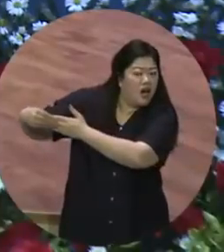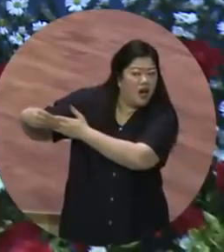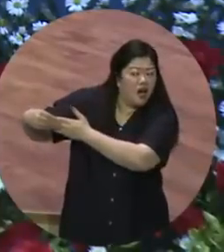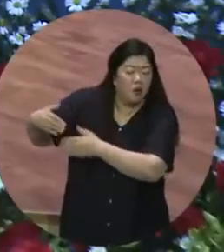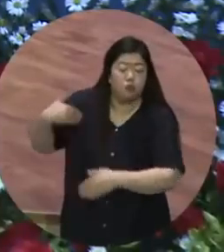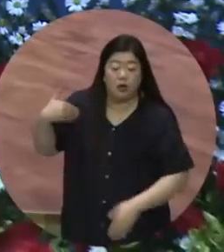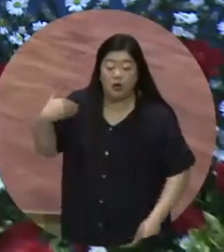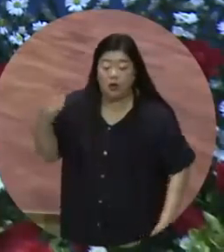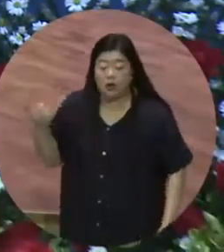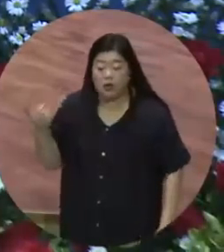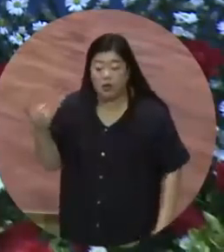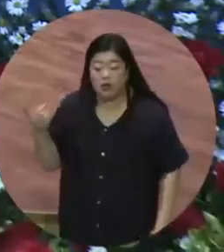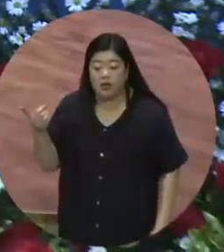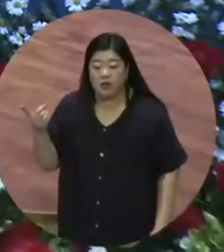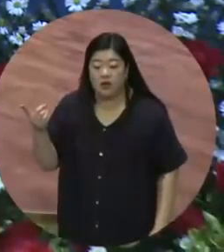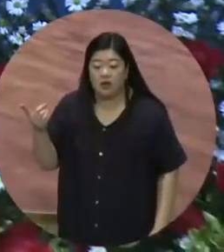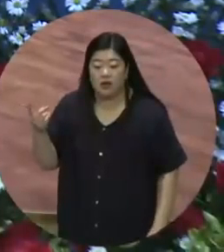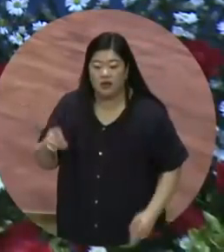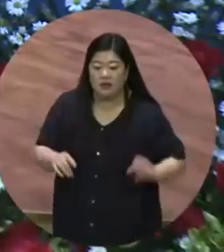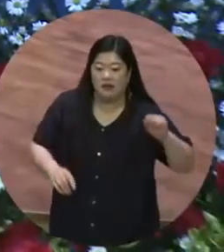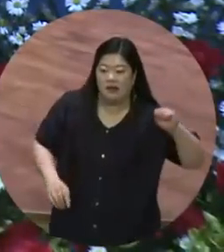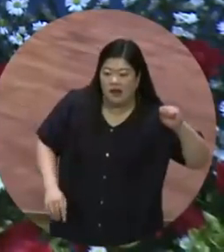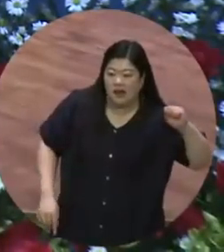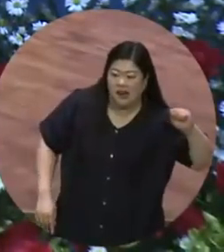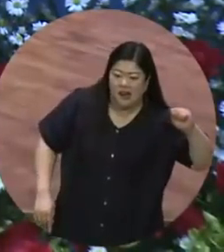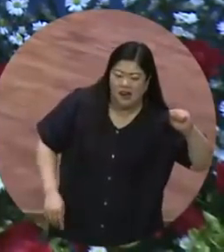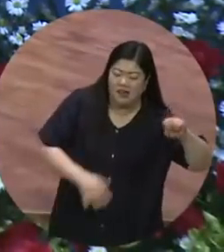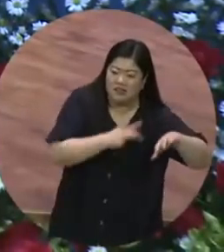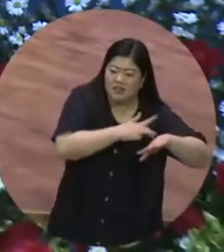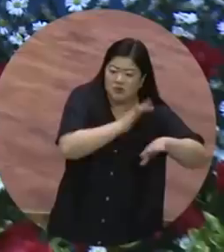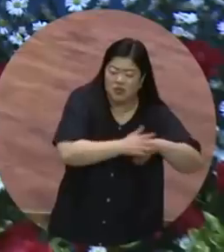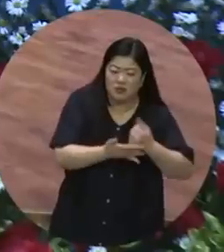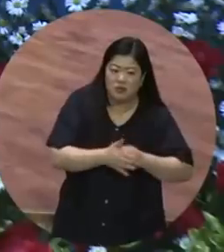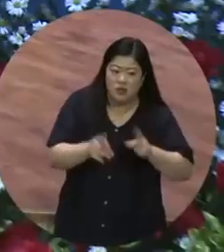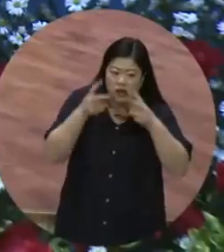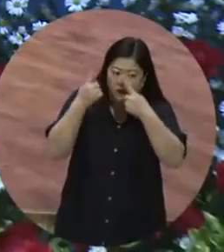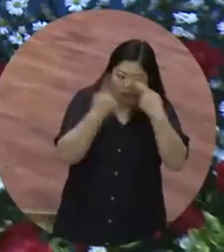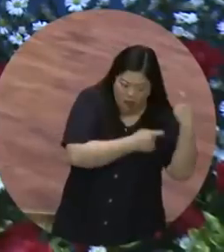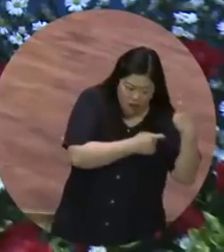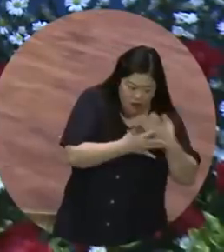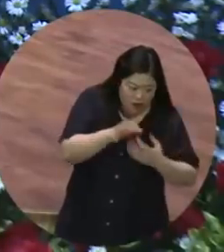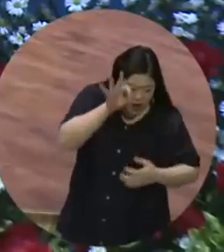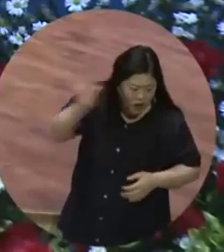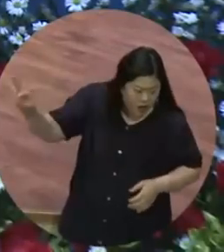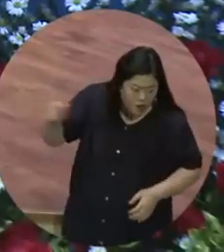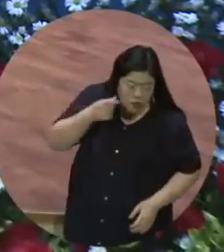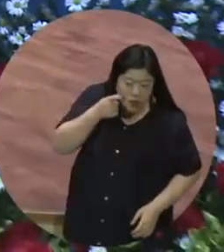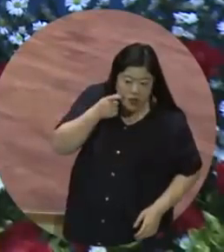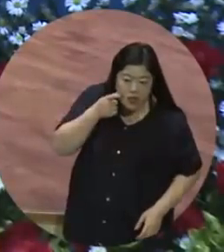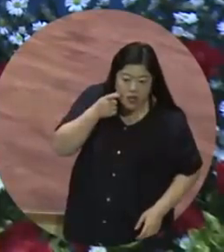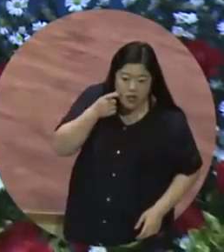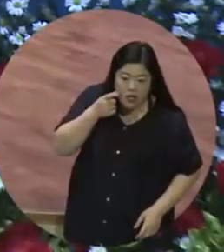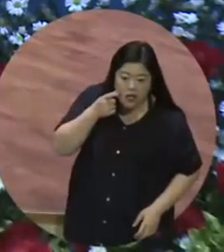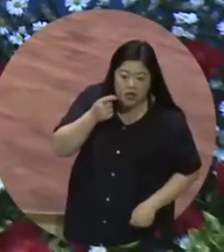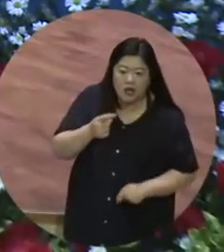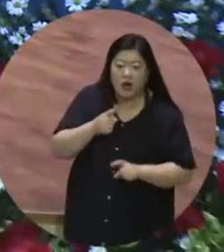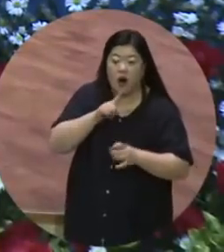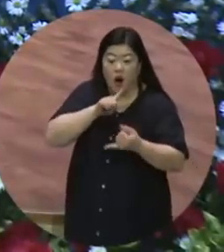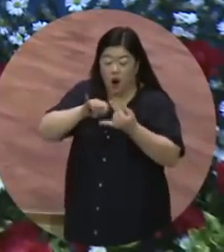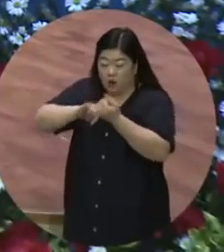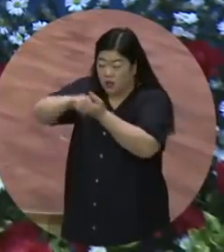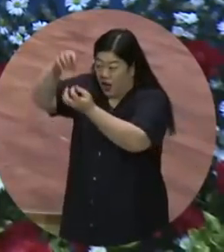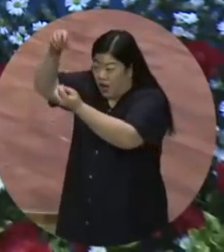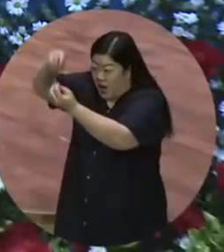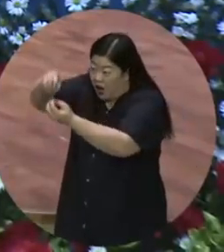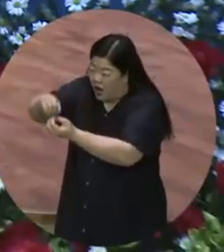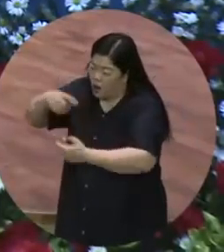이것으로 사는 습관이 되어 있어갖고 지금 언약 이 눈에 안 보이잖아요. 언약 계승자라 이 어마어마한